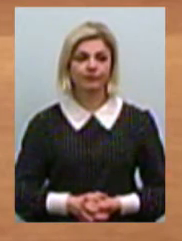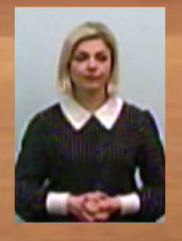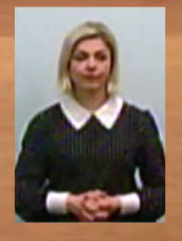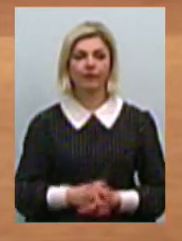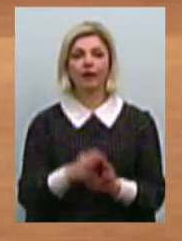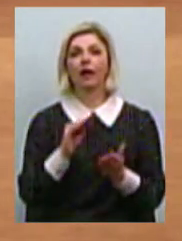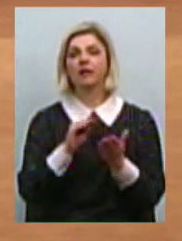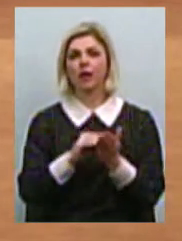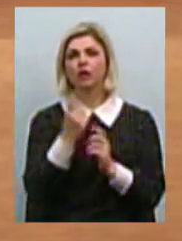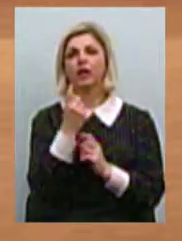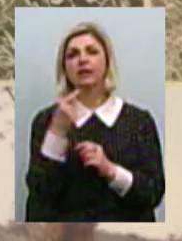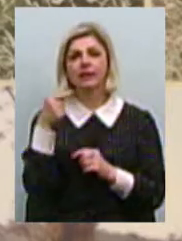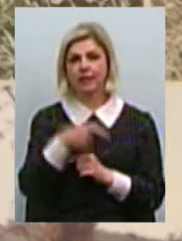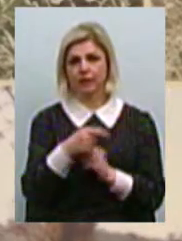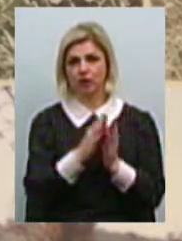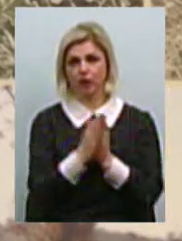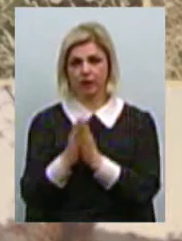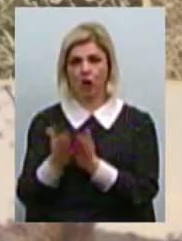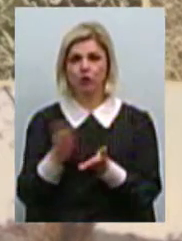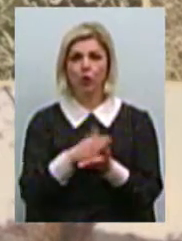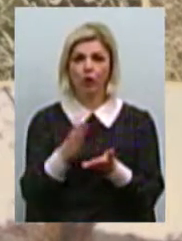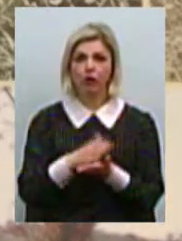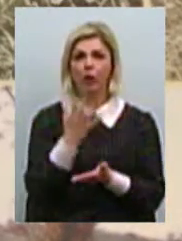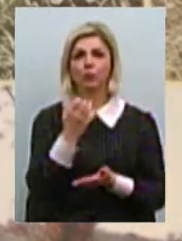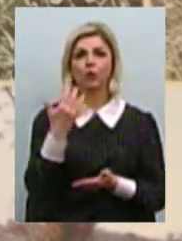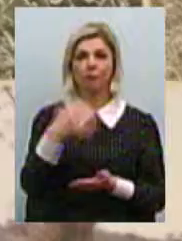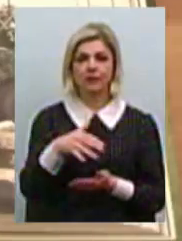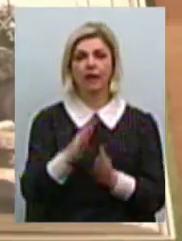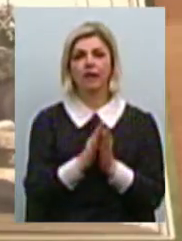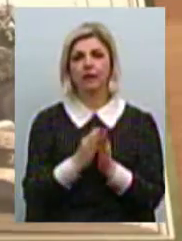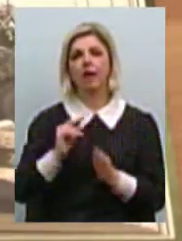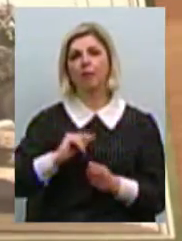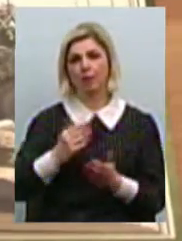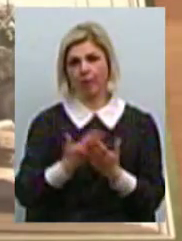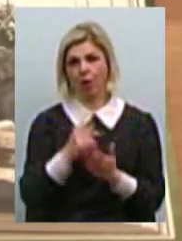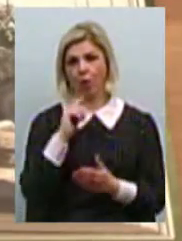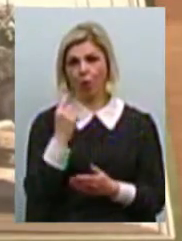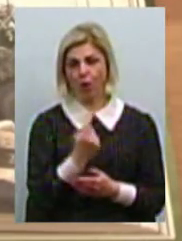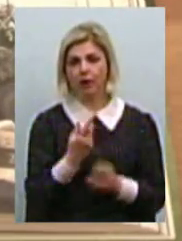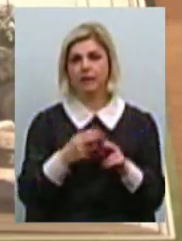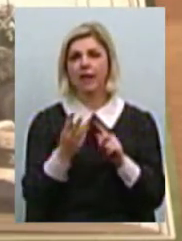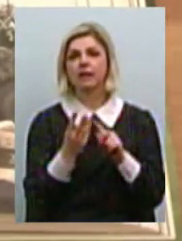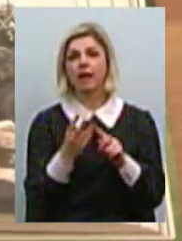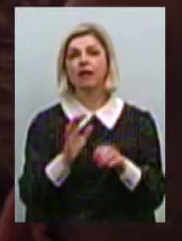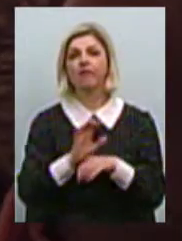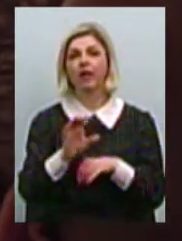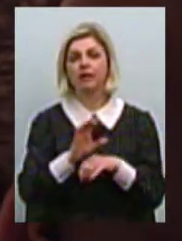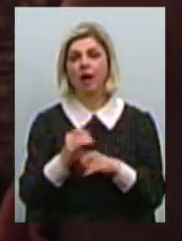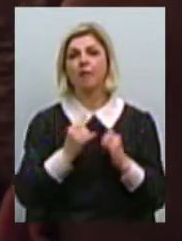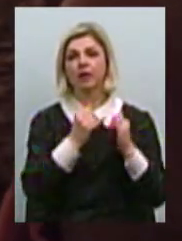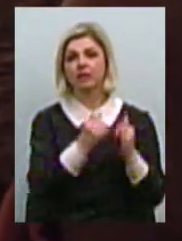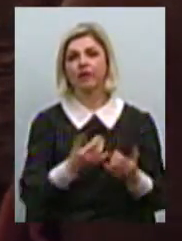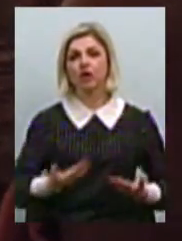Наклад – 1000 примірників, сторінок – 550. Над книгою працювали близько року. Це третє видання, присвячене участі